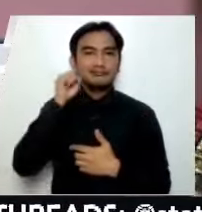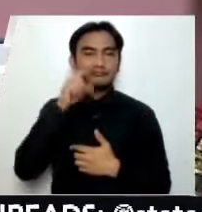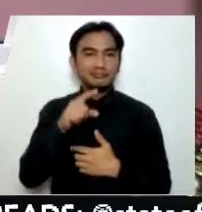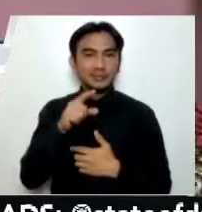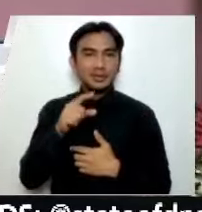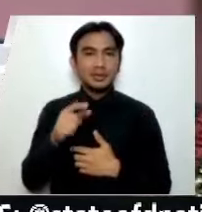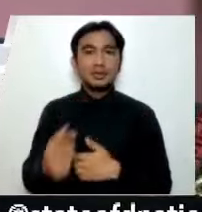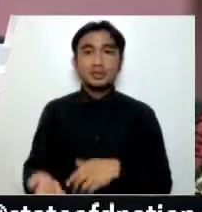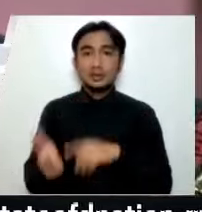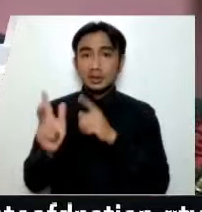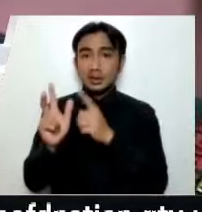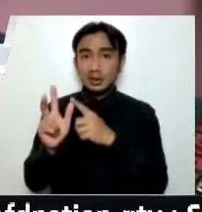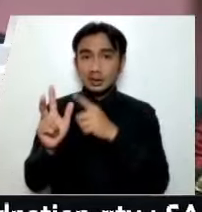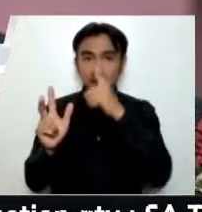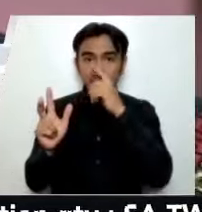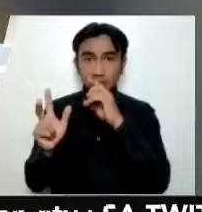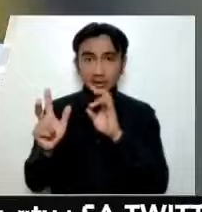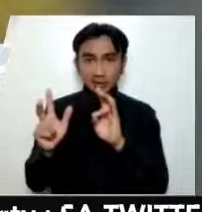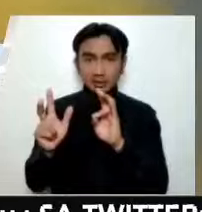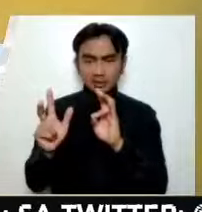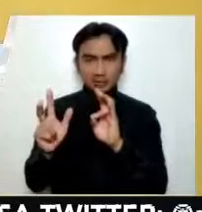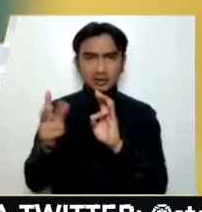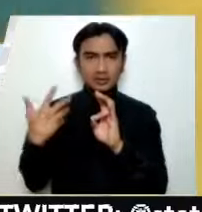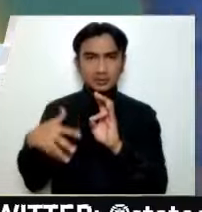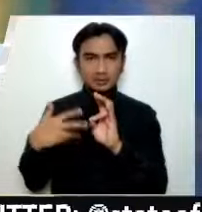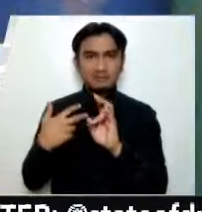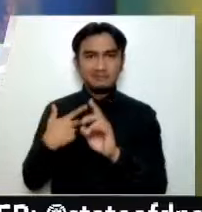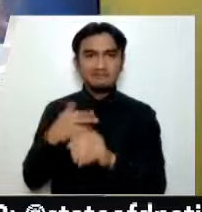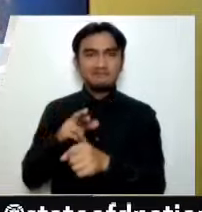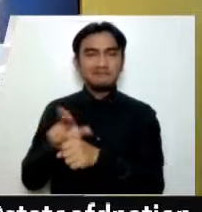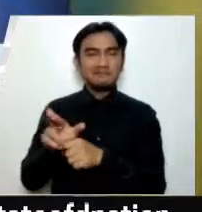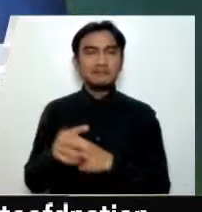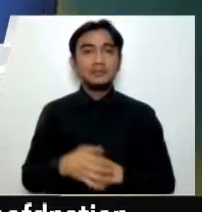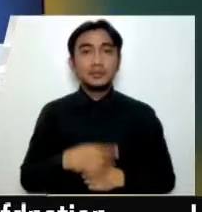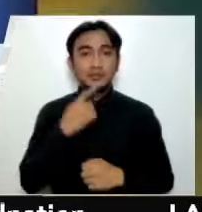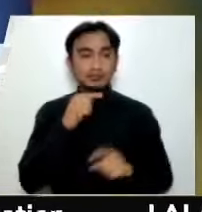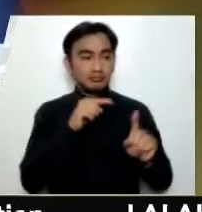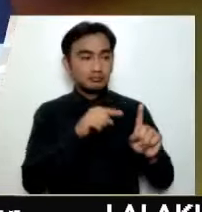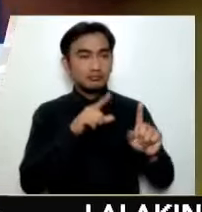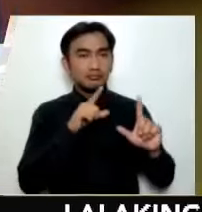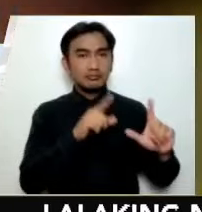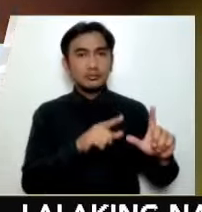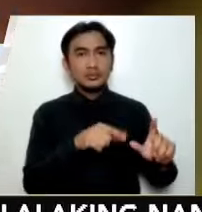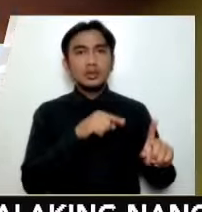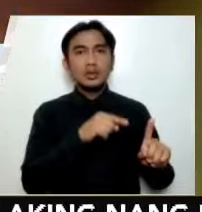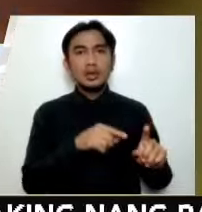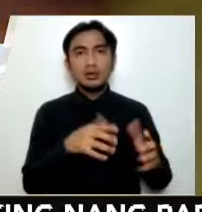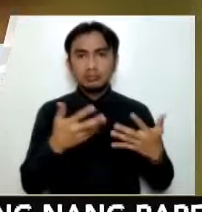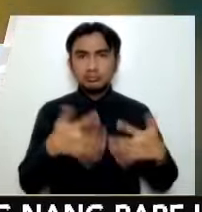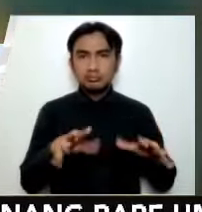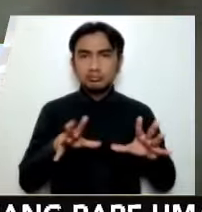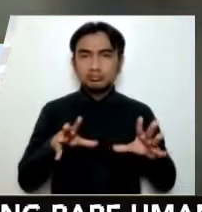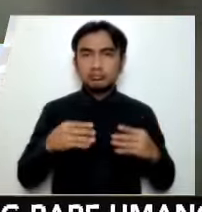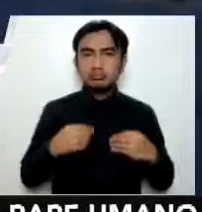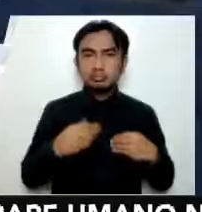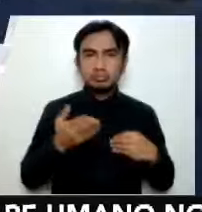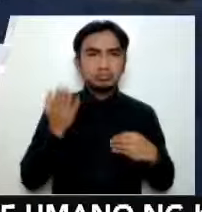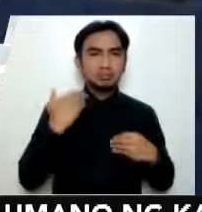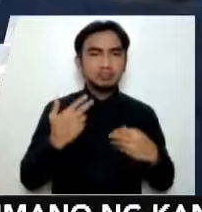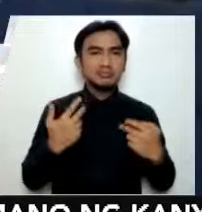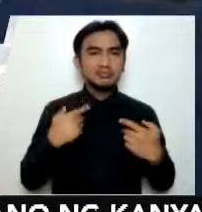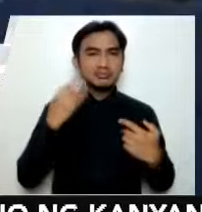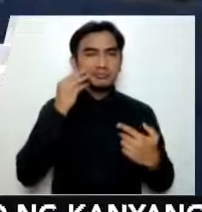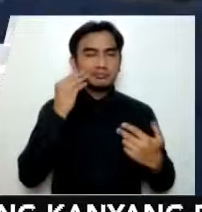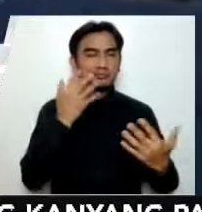7 years old na kapatid niya na babae pero sabi ng suspect Matagal na raw niyang pinagdusahan ang ginawa sa magkakapatid sa Bicol nang